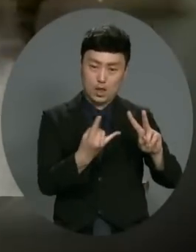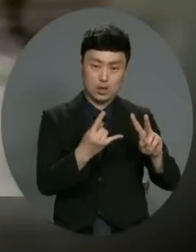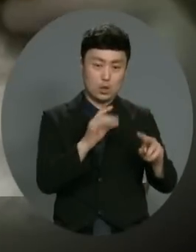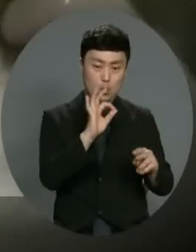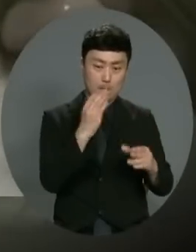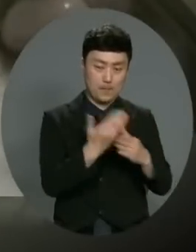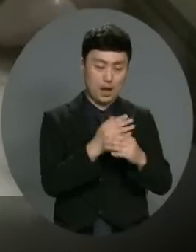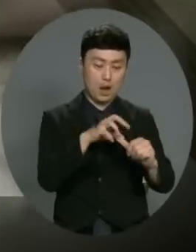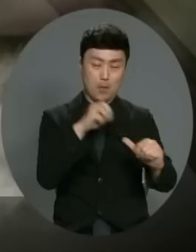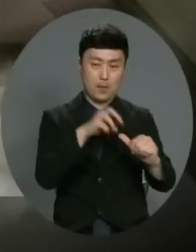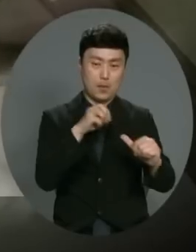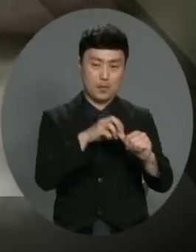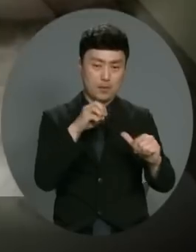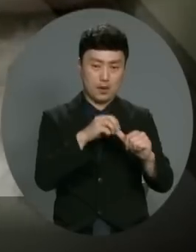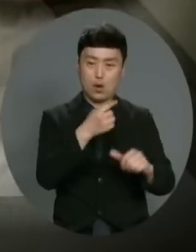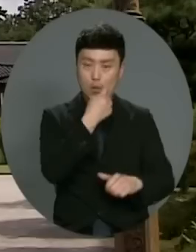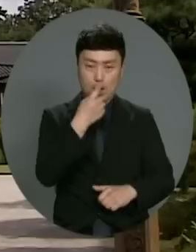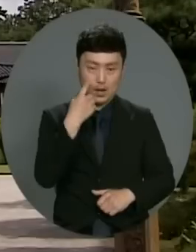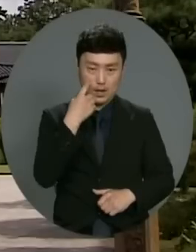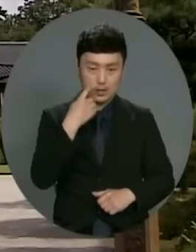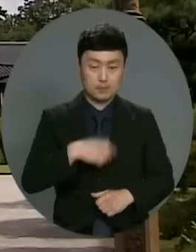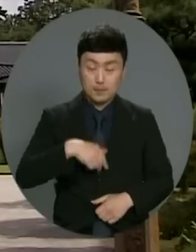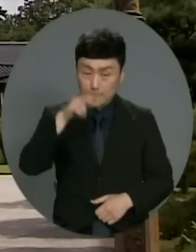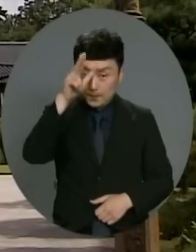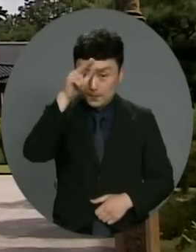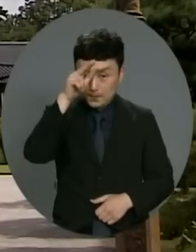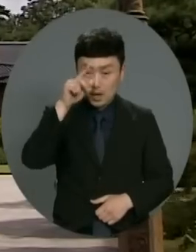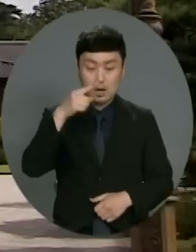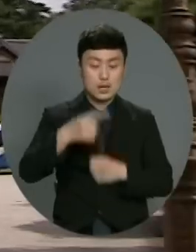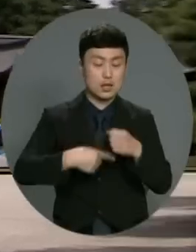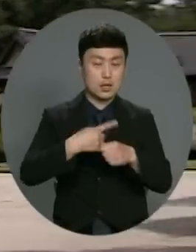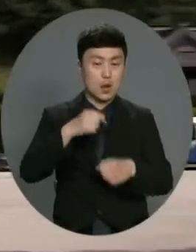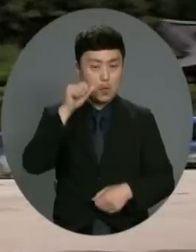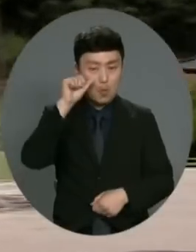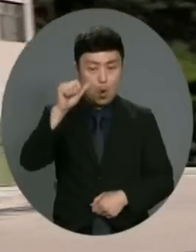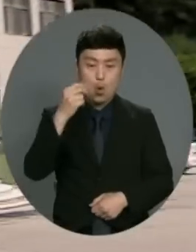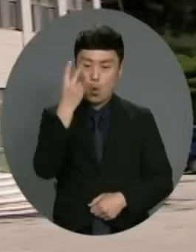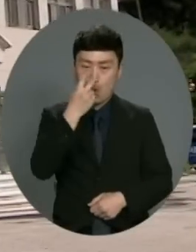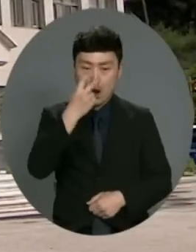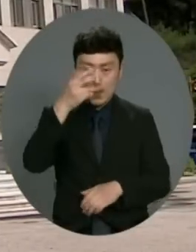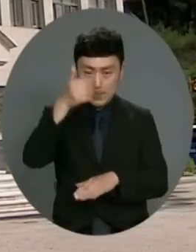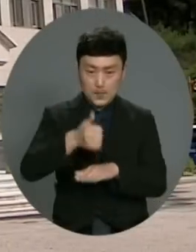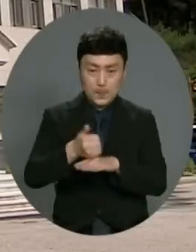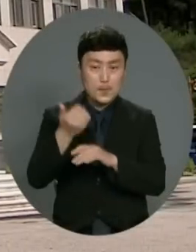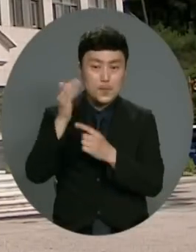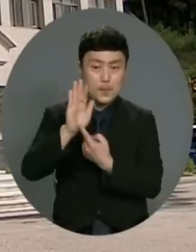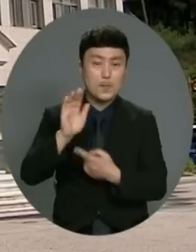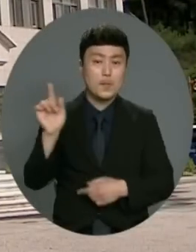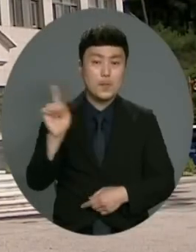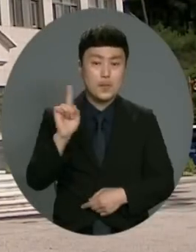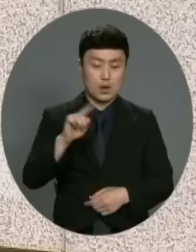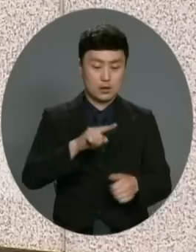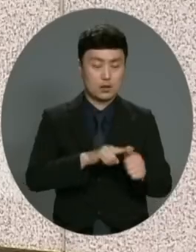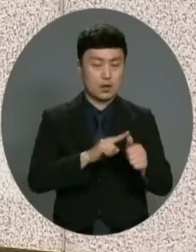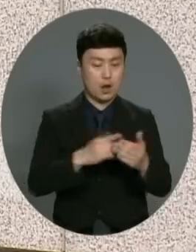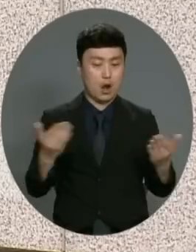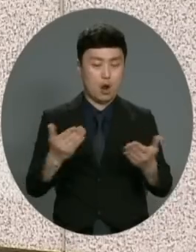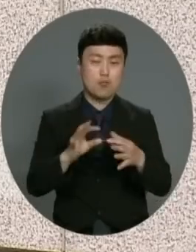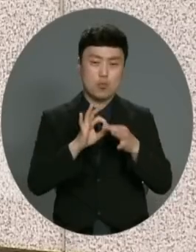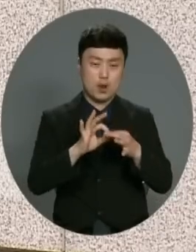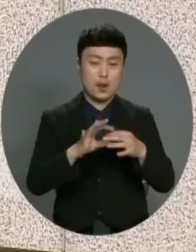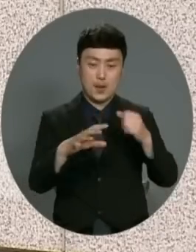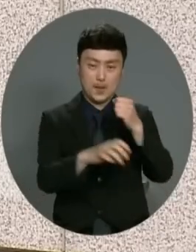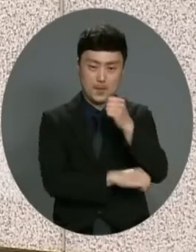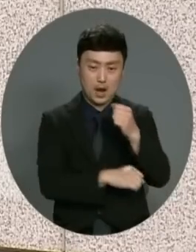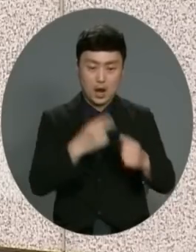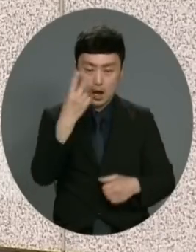전액 현금으로 찾아갔습니다 경찰은 1년 5개월 동안 수사를 벌인 끝에 최전 총장을 업무상 횡령